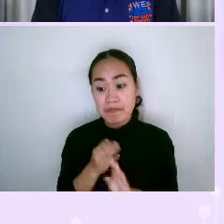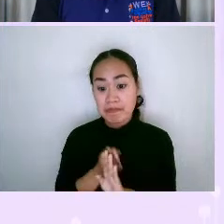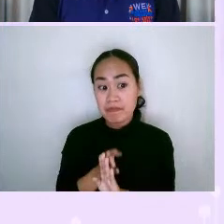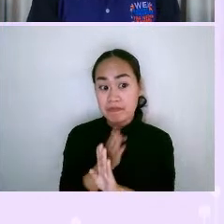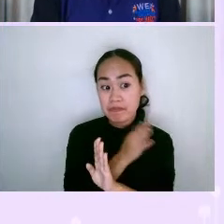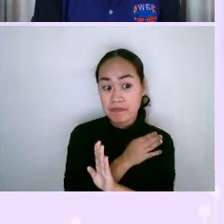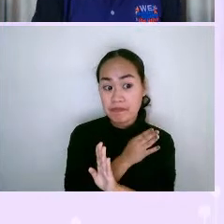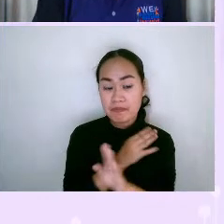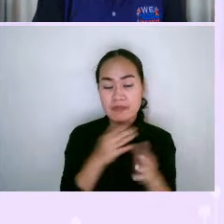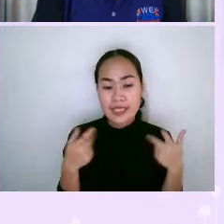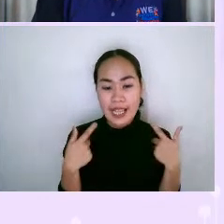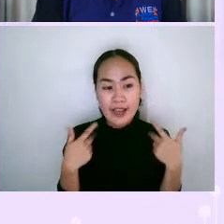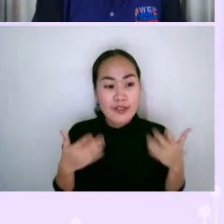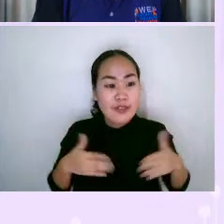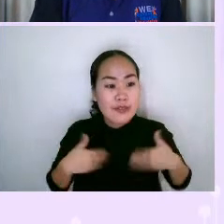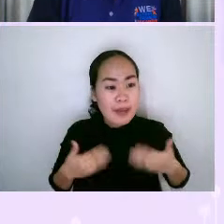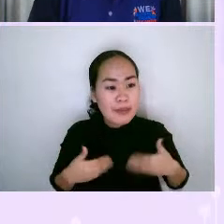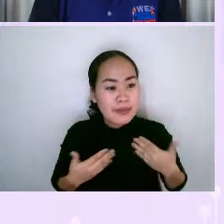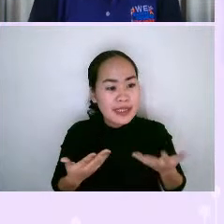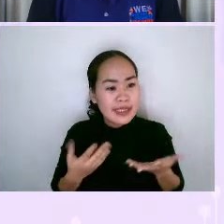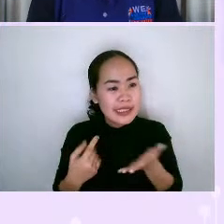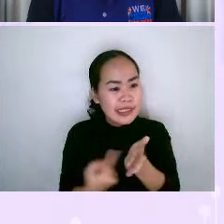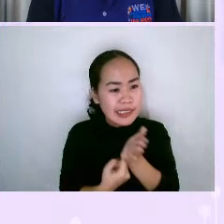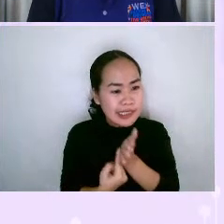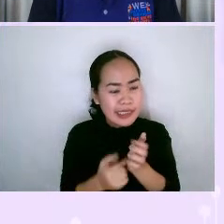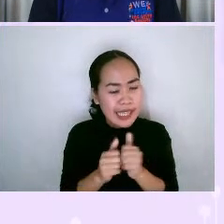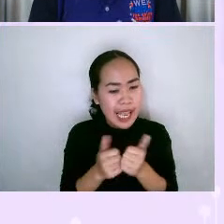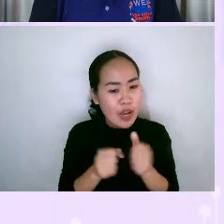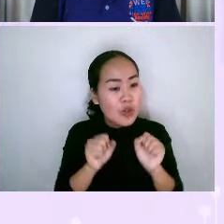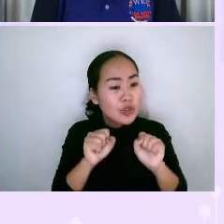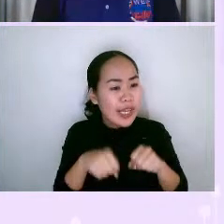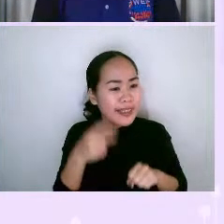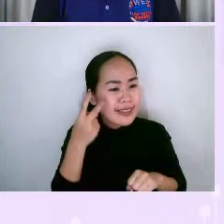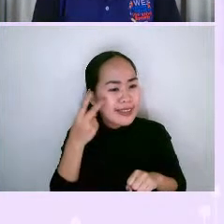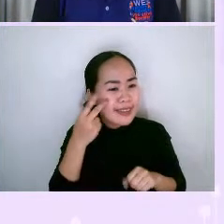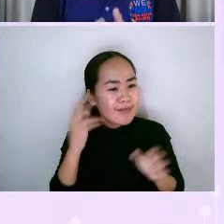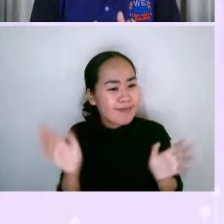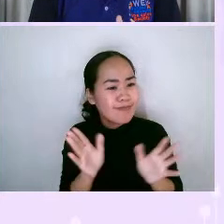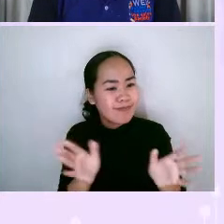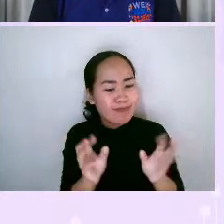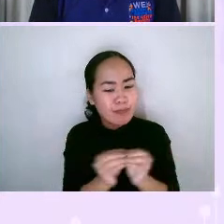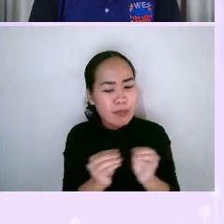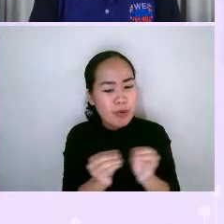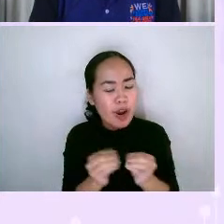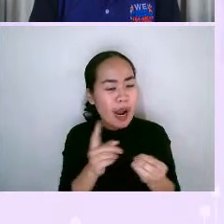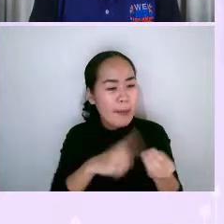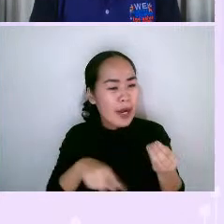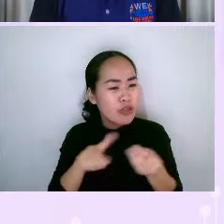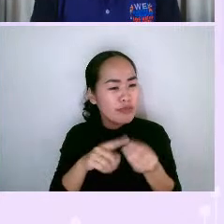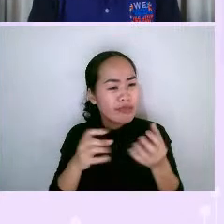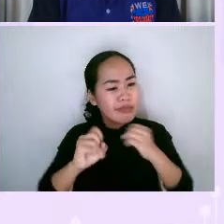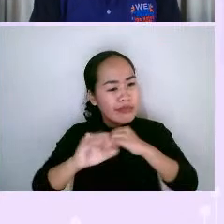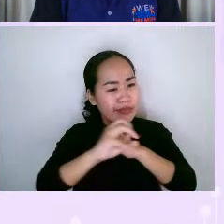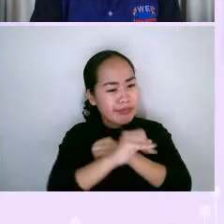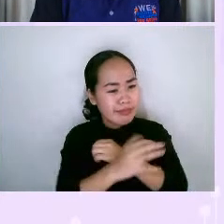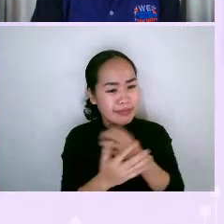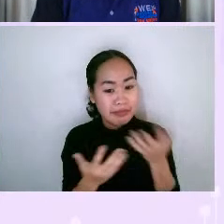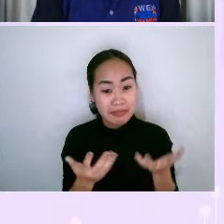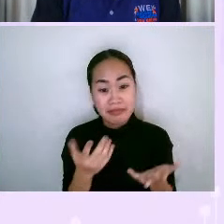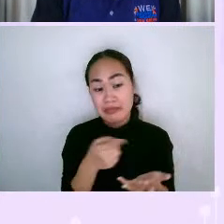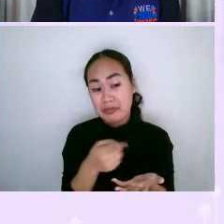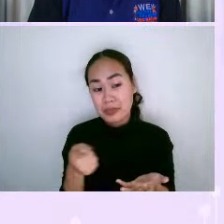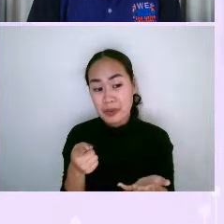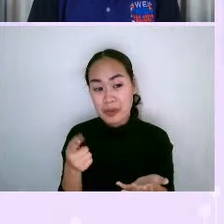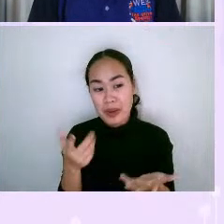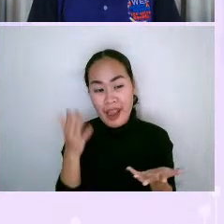ating masaya at malaman na talakayan, konting pampagana muna mga ka-advocacy. Alam ko, marami po sa atin din ang